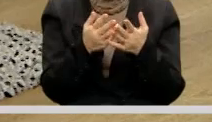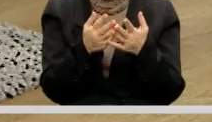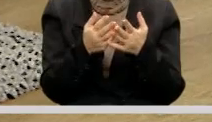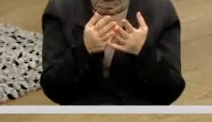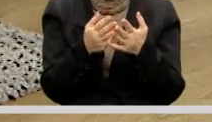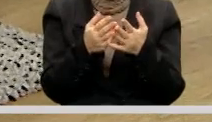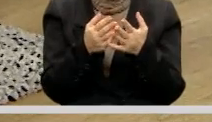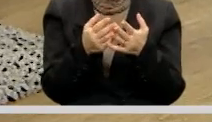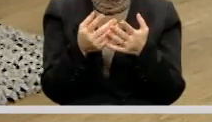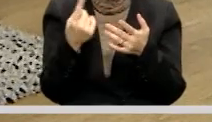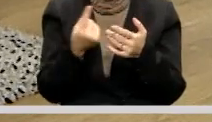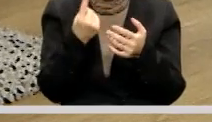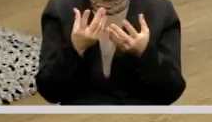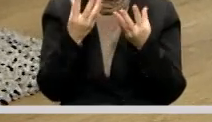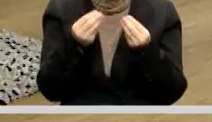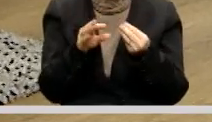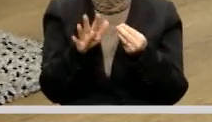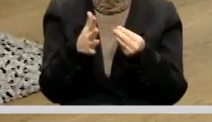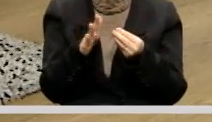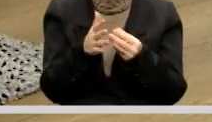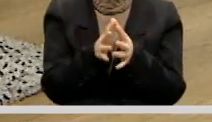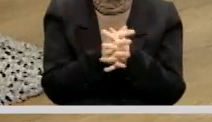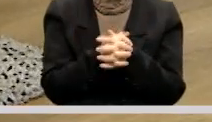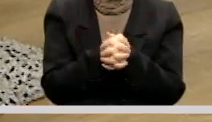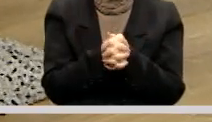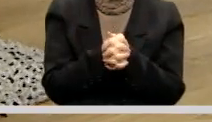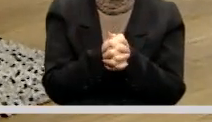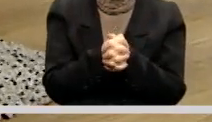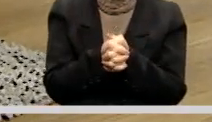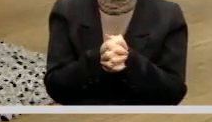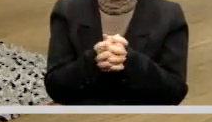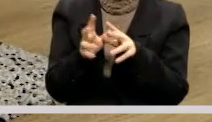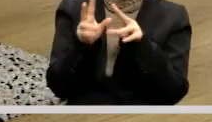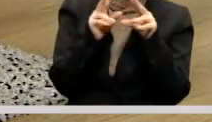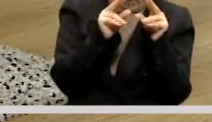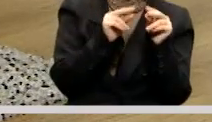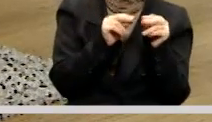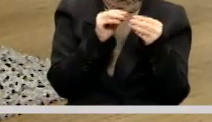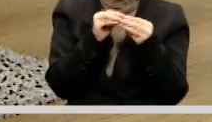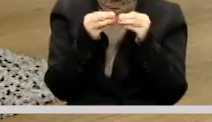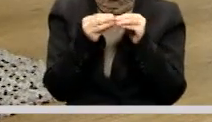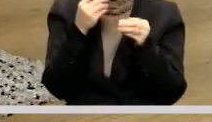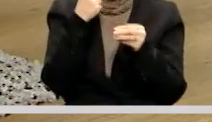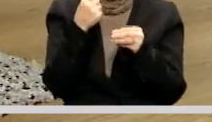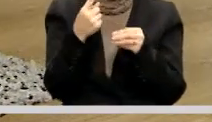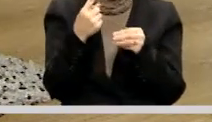ortaya çıkan ani kas tonusu kaybı yaşanabiliyor. Uyku paralizi dediğimiz durumda şu,